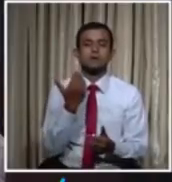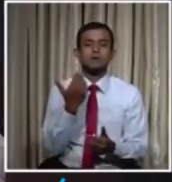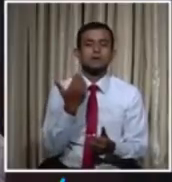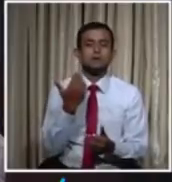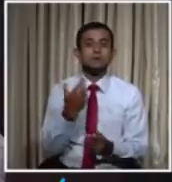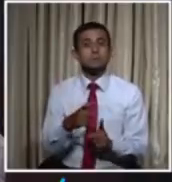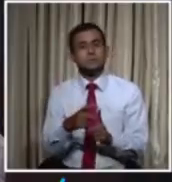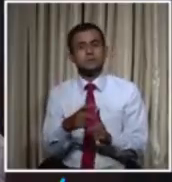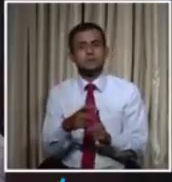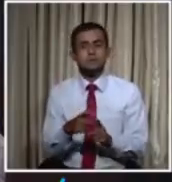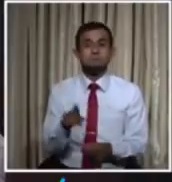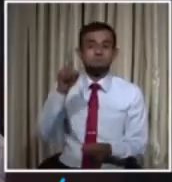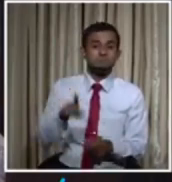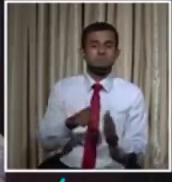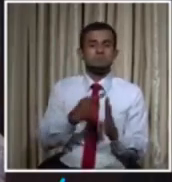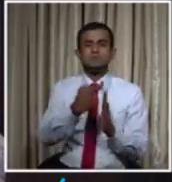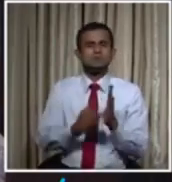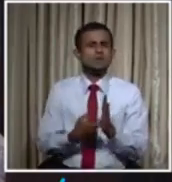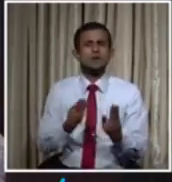තද දරනලු නීති රීති ගේන්න එපා.